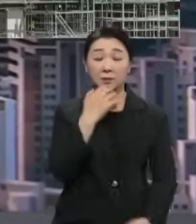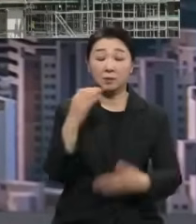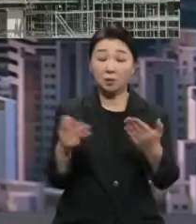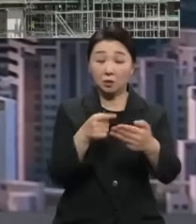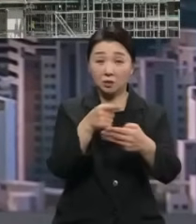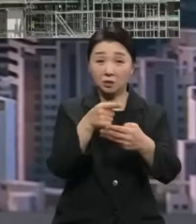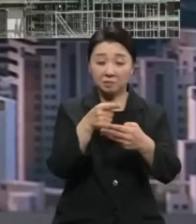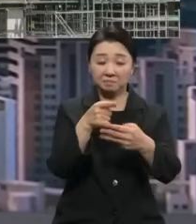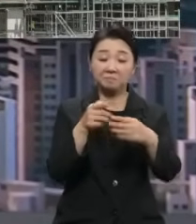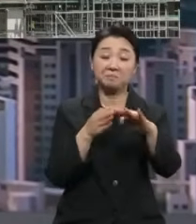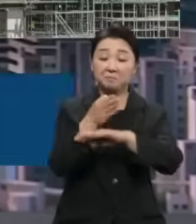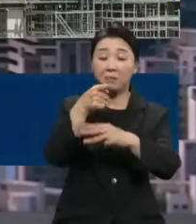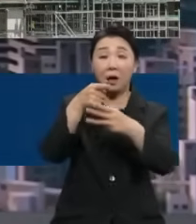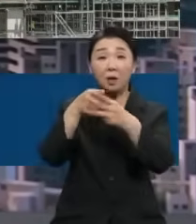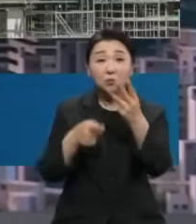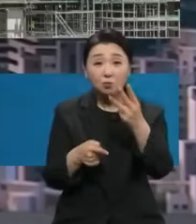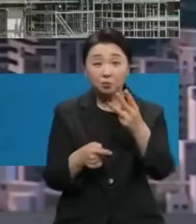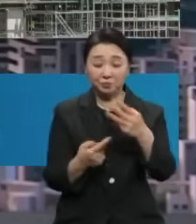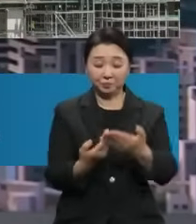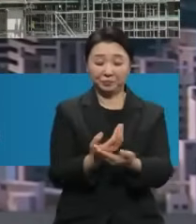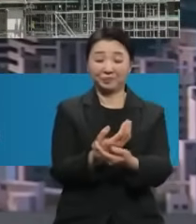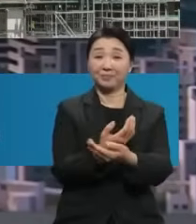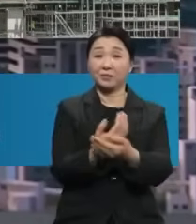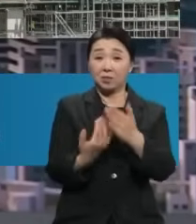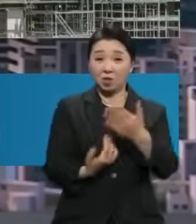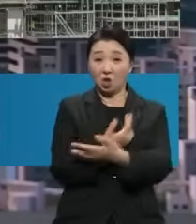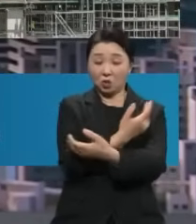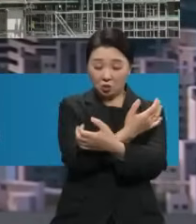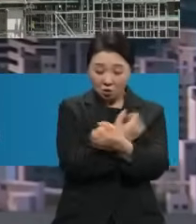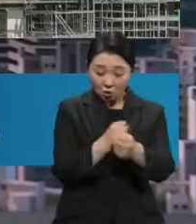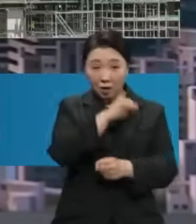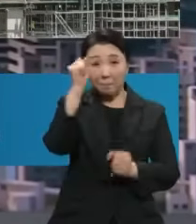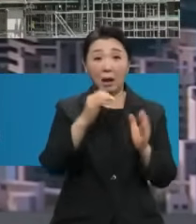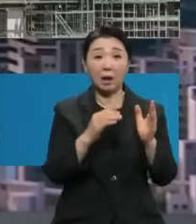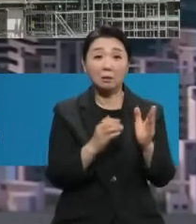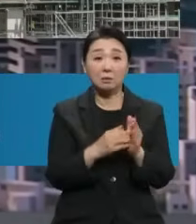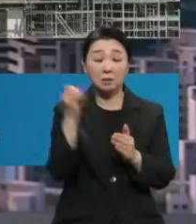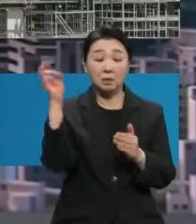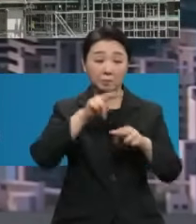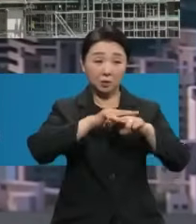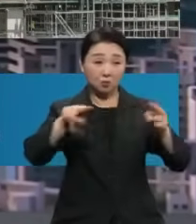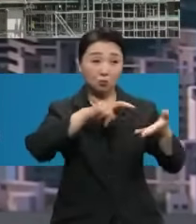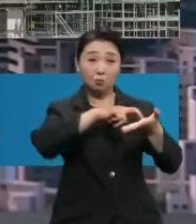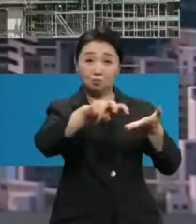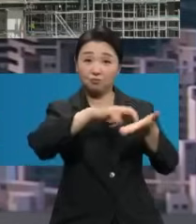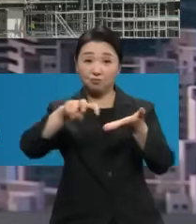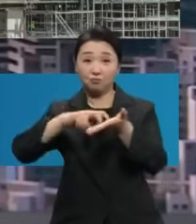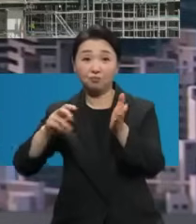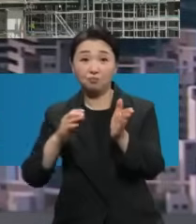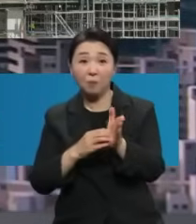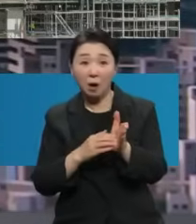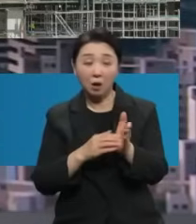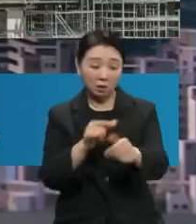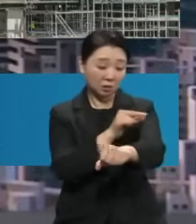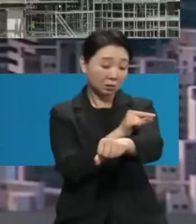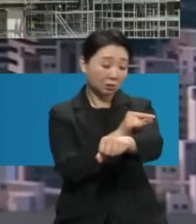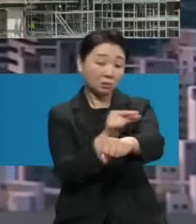경기 파주에서 사전청약에 당첨된 사람들에게 느닷없이 취소 문자가 왔습니다.